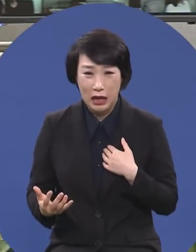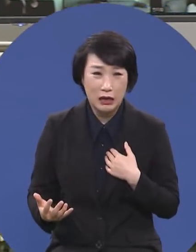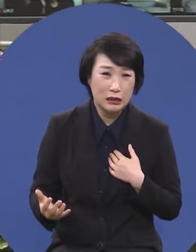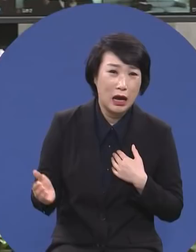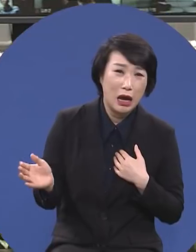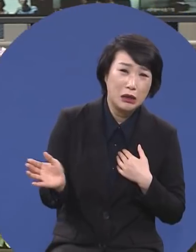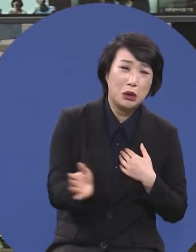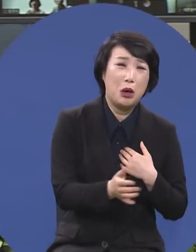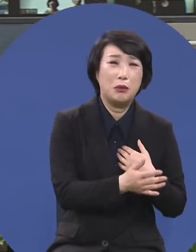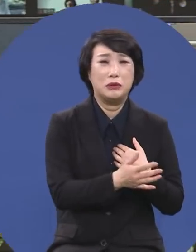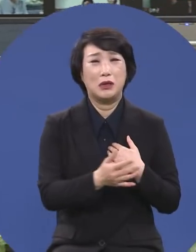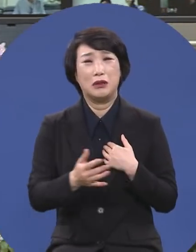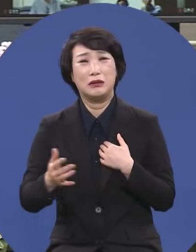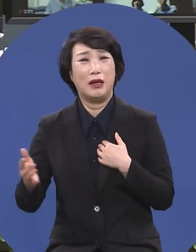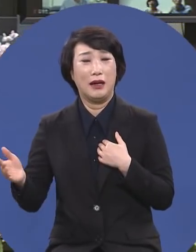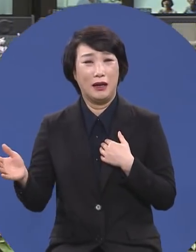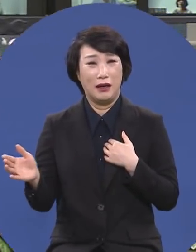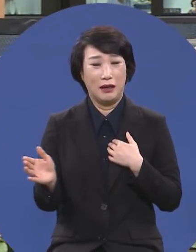위로하는